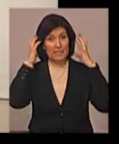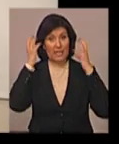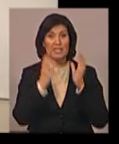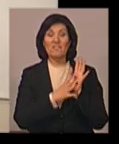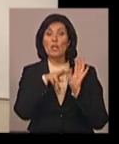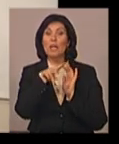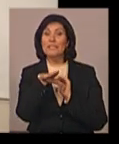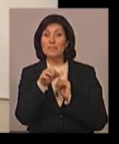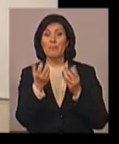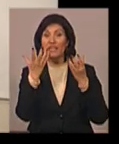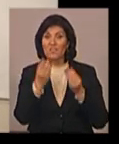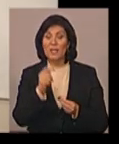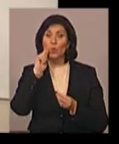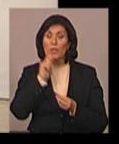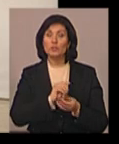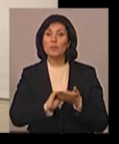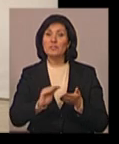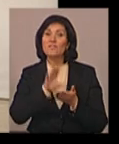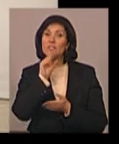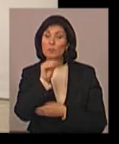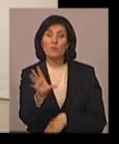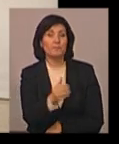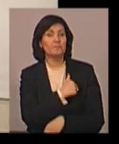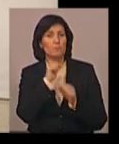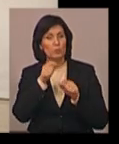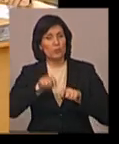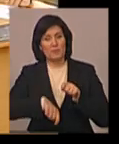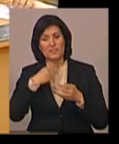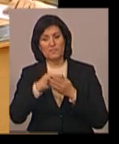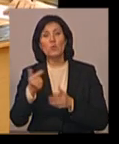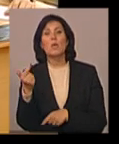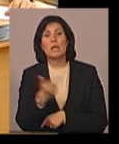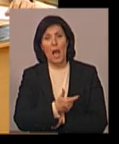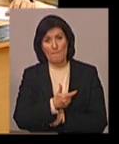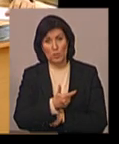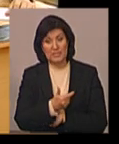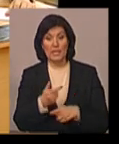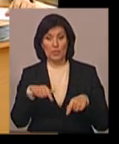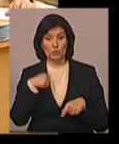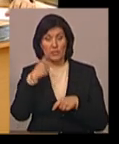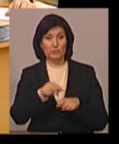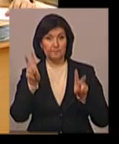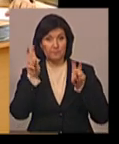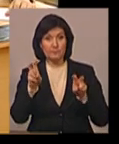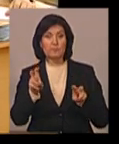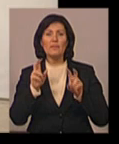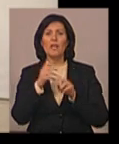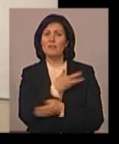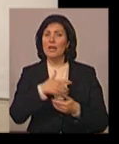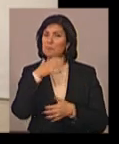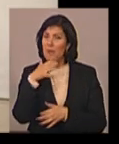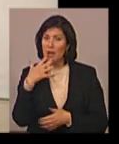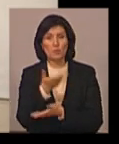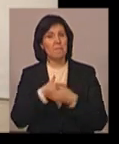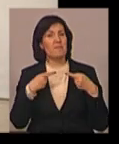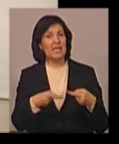День української писемності і мови. Усі охочі зможуть перевірити свою грамотність. Цьогорічний девіз – нас багато, ми різні,